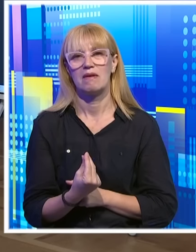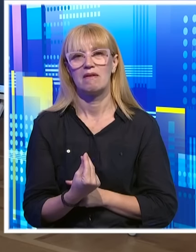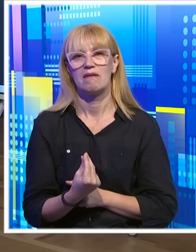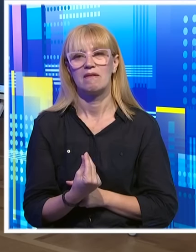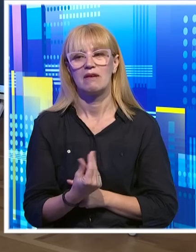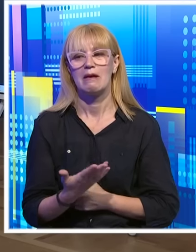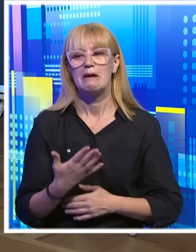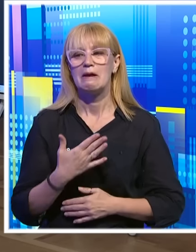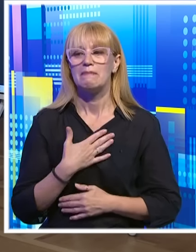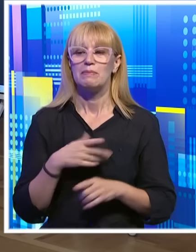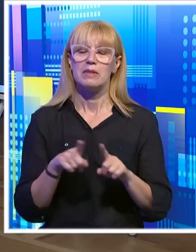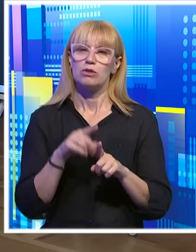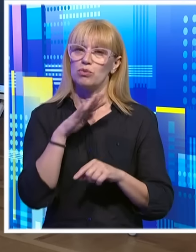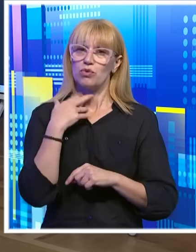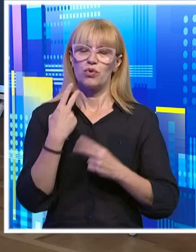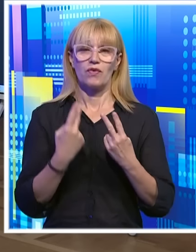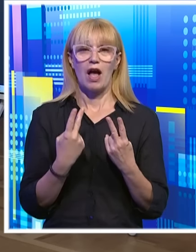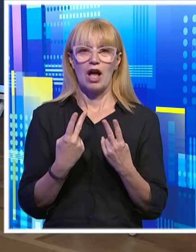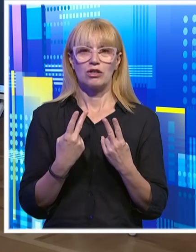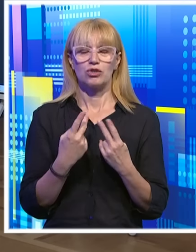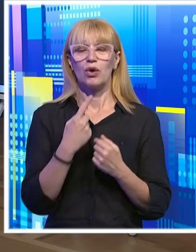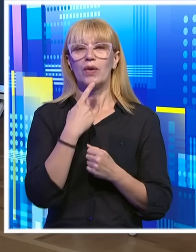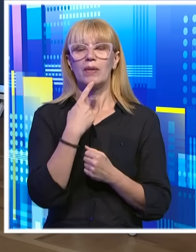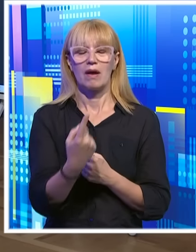Za mene je takođe veoma važno da kažem da je